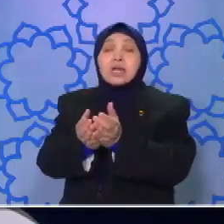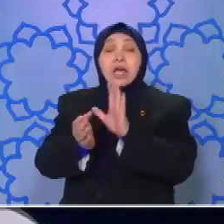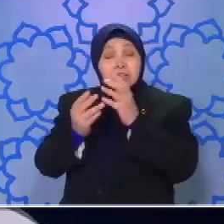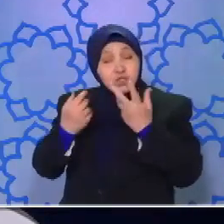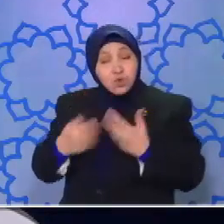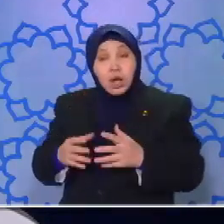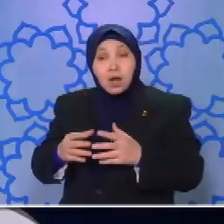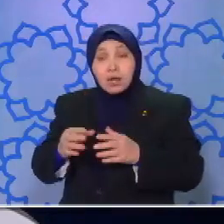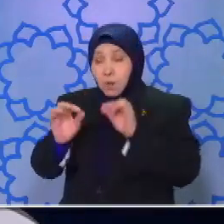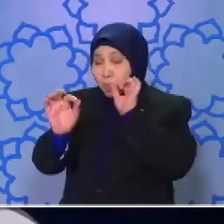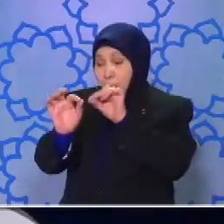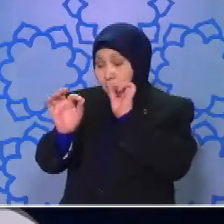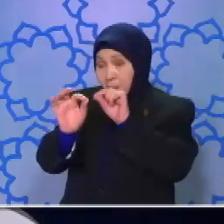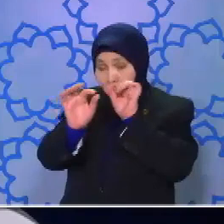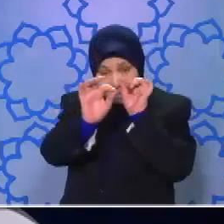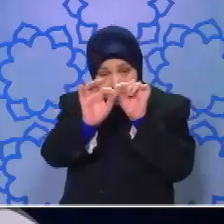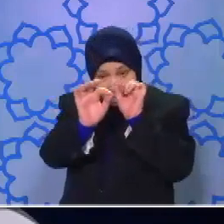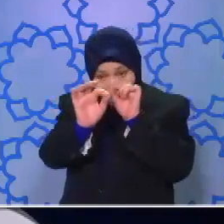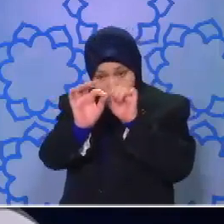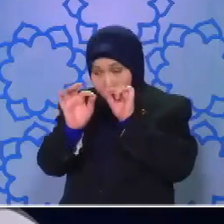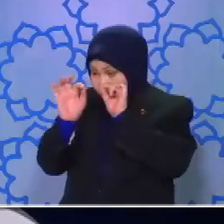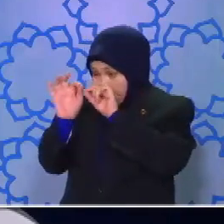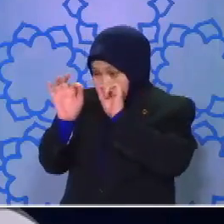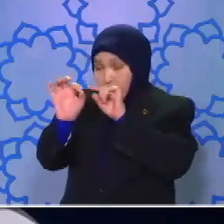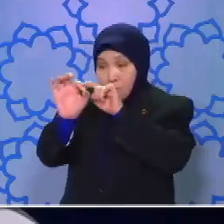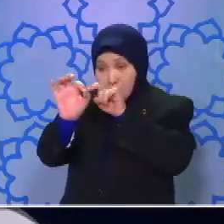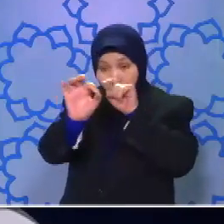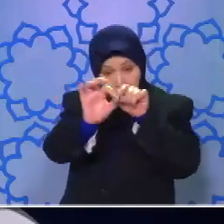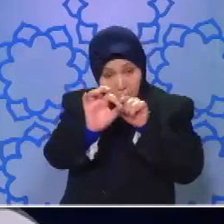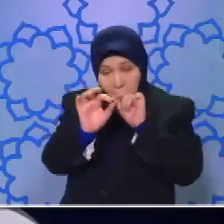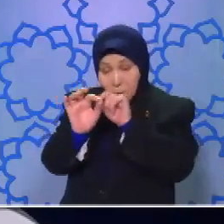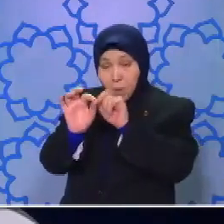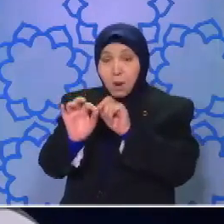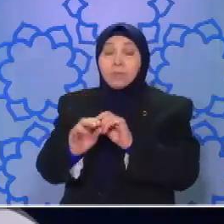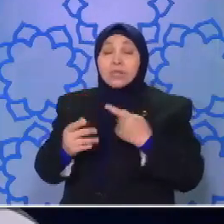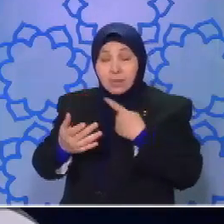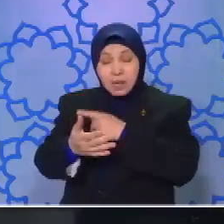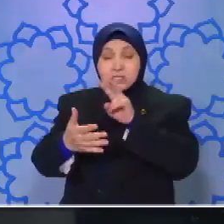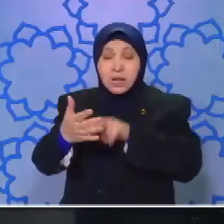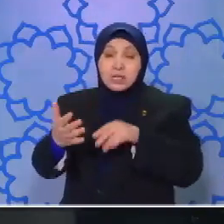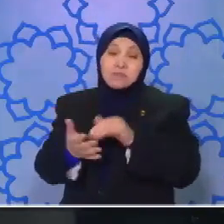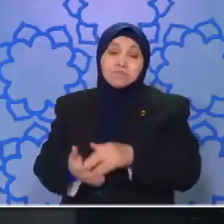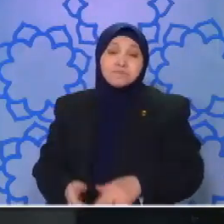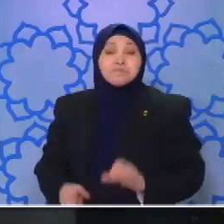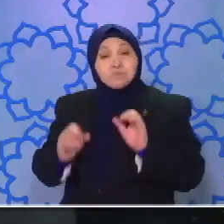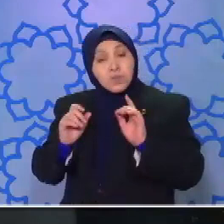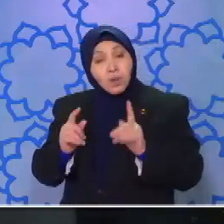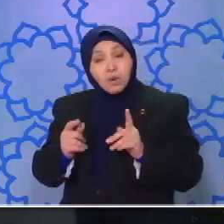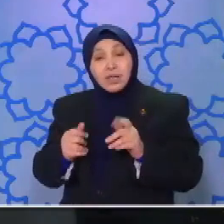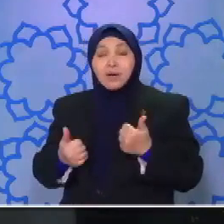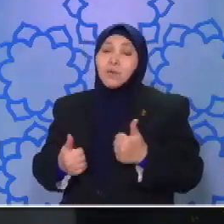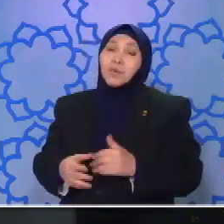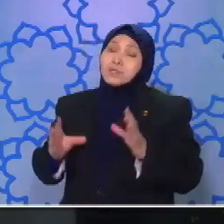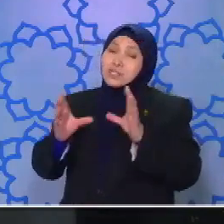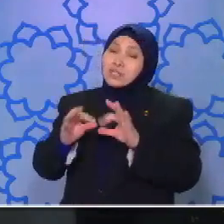telah ditebuk, yang telah dibocorkan. Kita baca sekali lagi ayat 79. Silakan Ustaz. Baik, menarik betul kisah